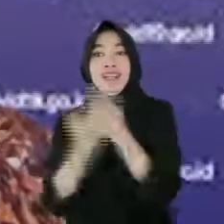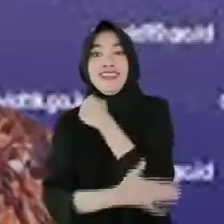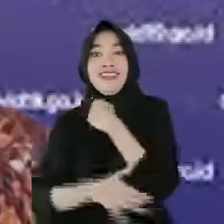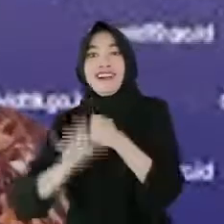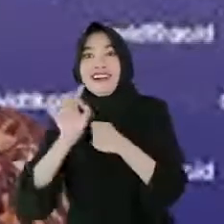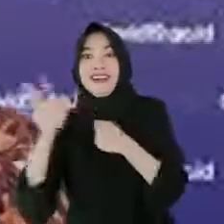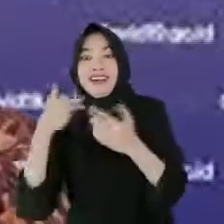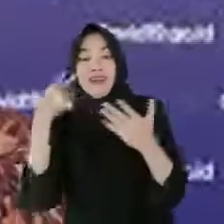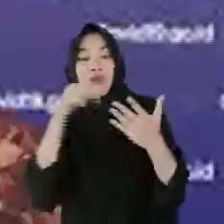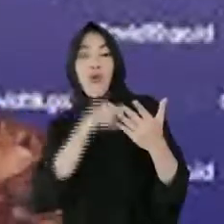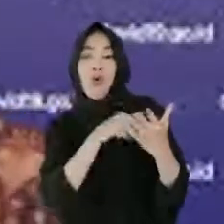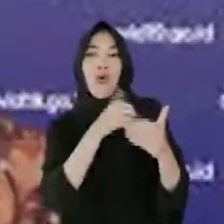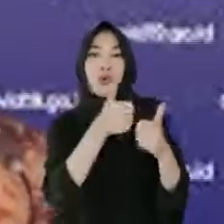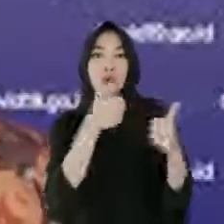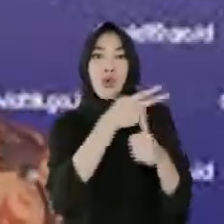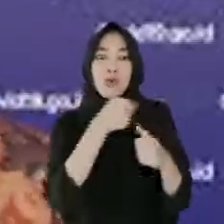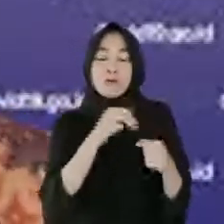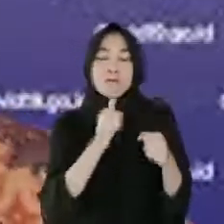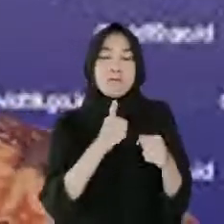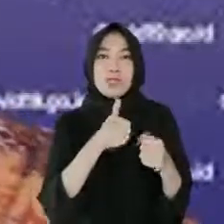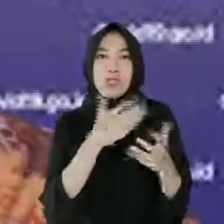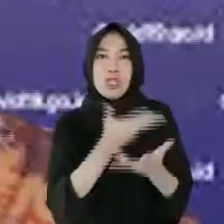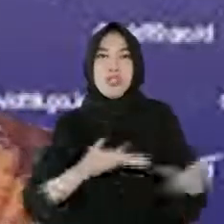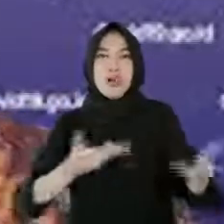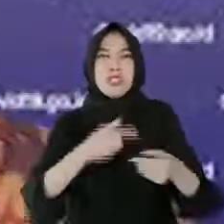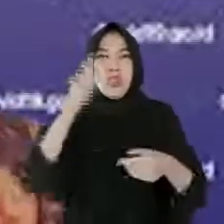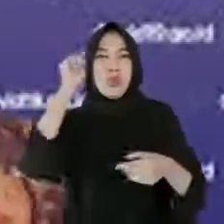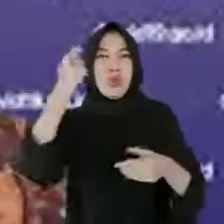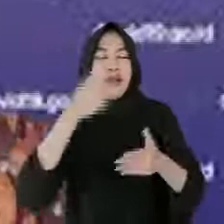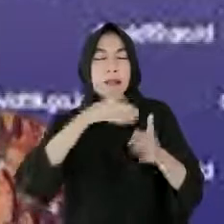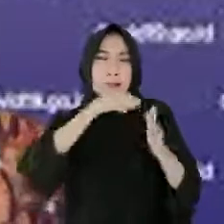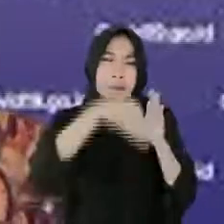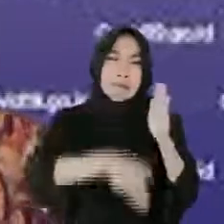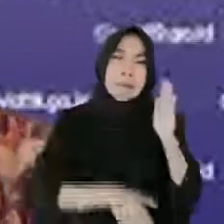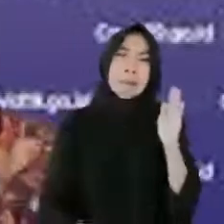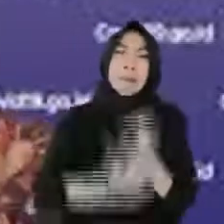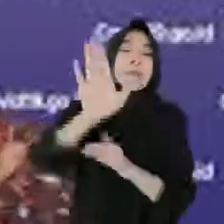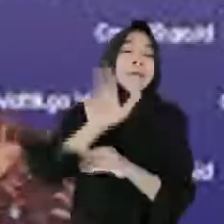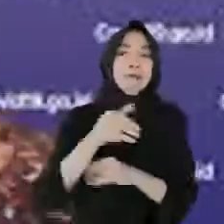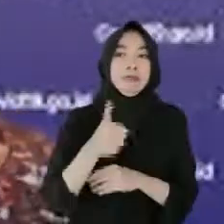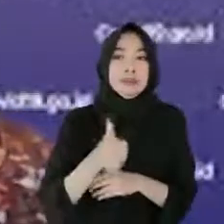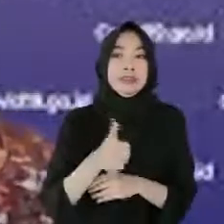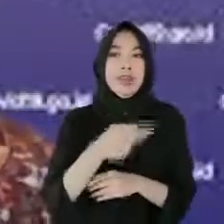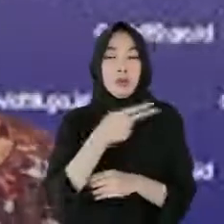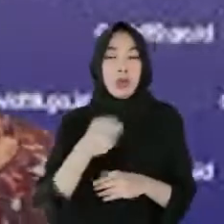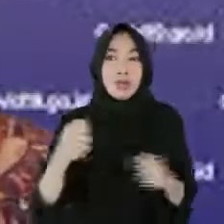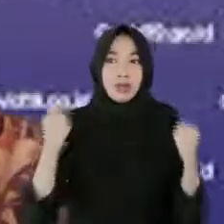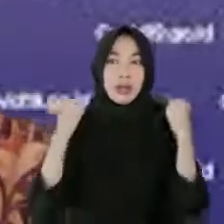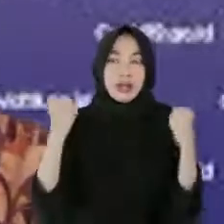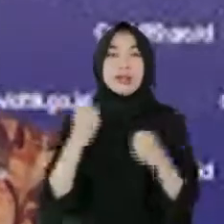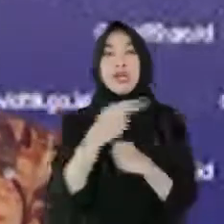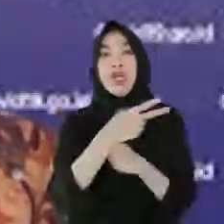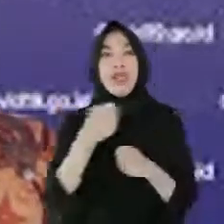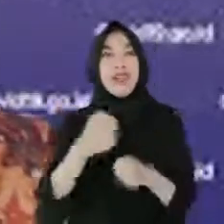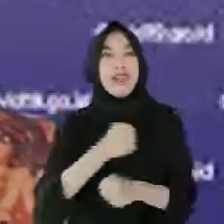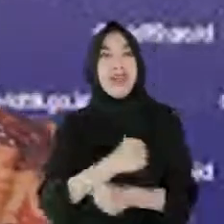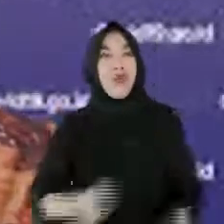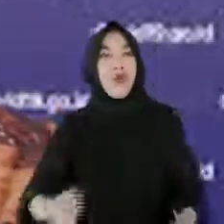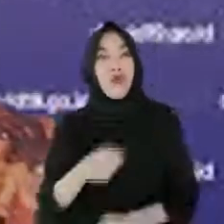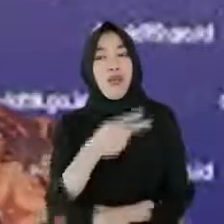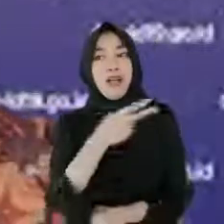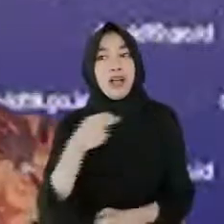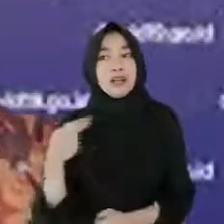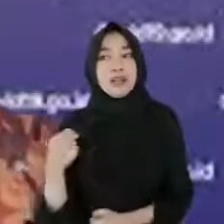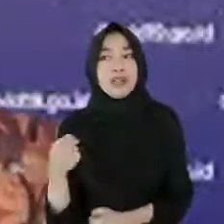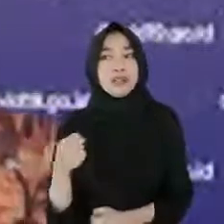Sabda pisang melewati masa-masa sulit dari pandemic covert 19 ini Indonesia sehat Indonesia tangguh